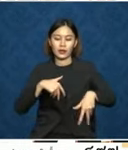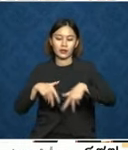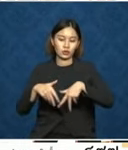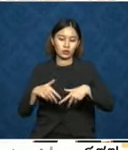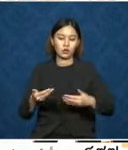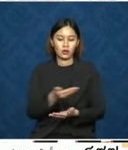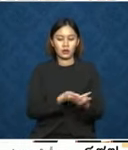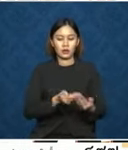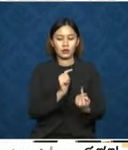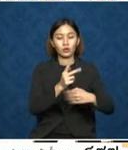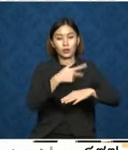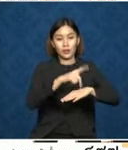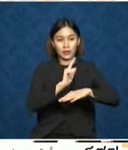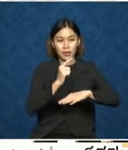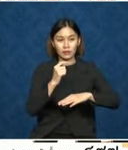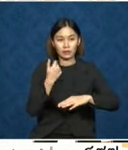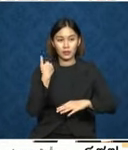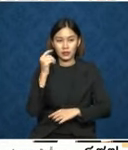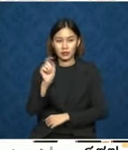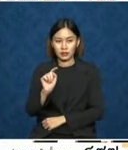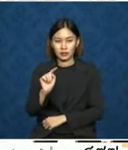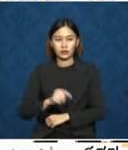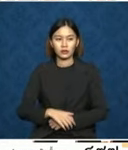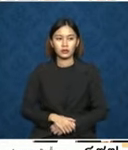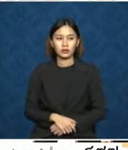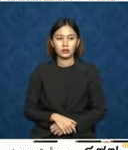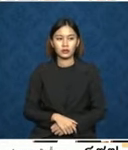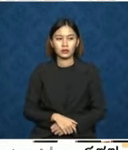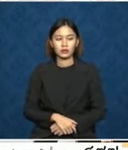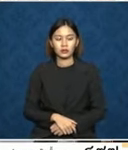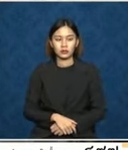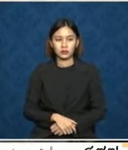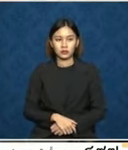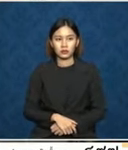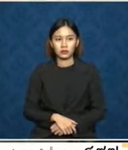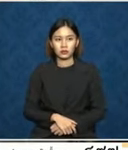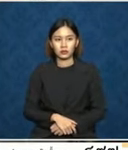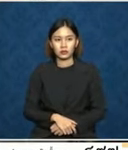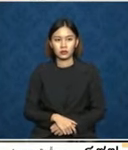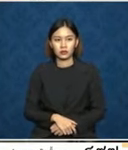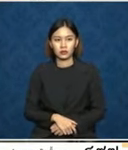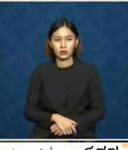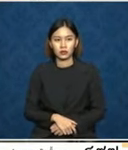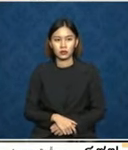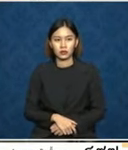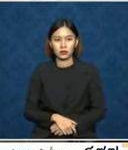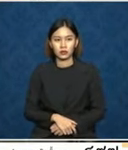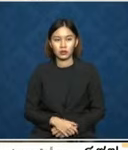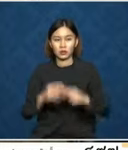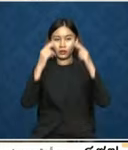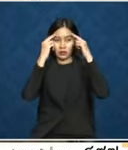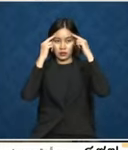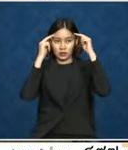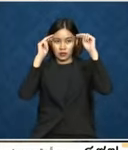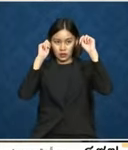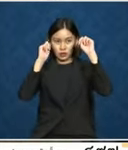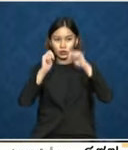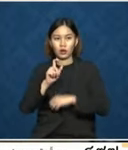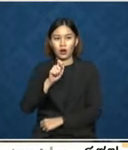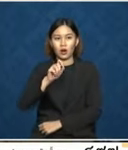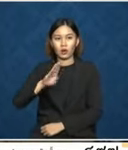มามหารือกับท่านประธานดังต่อไปนี้ค่ะดิฉันได้รับการร้องเรียนจากอ่านายกองค์การ